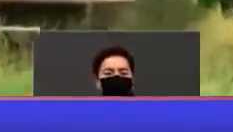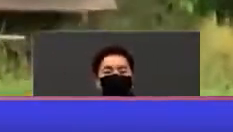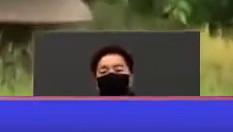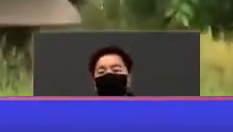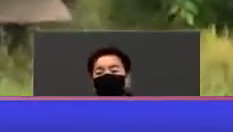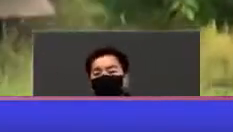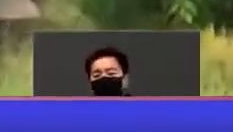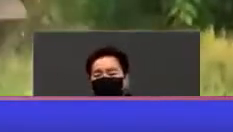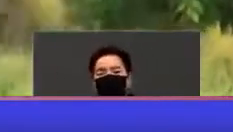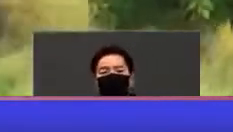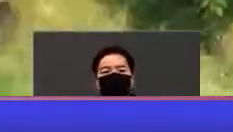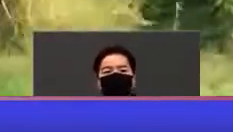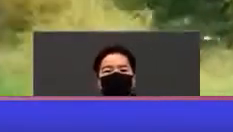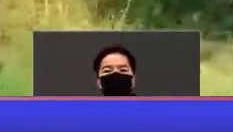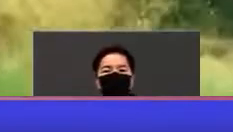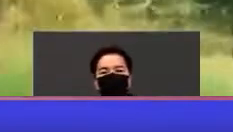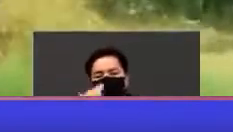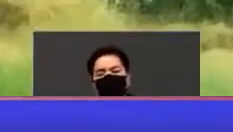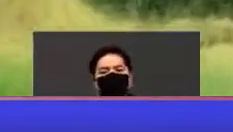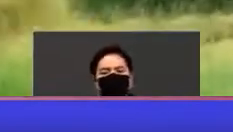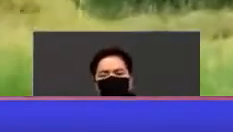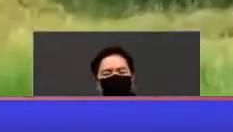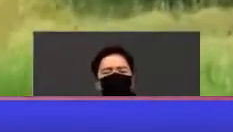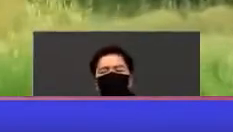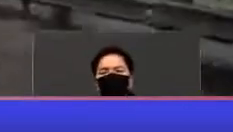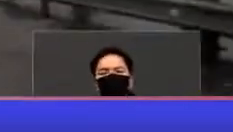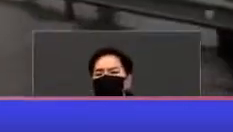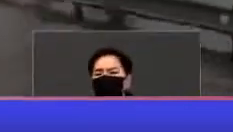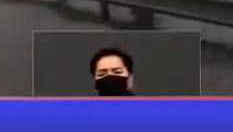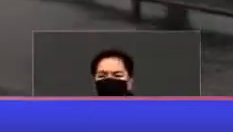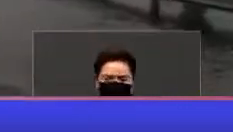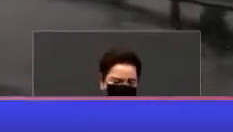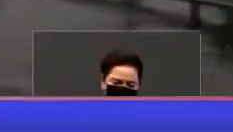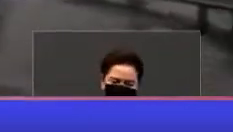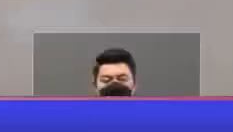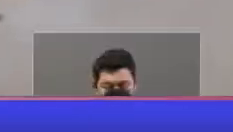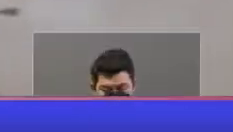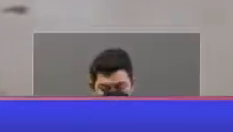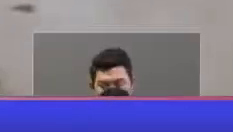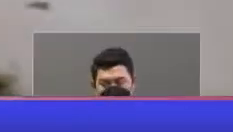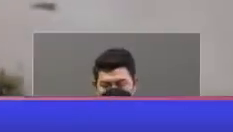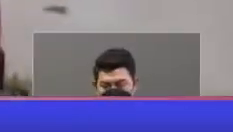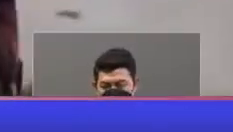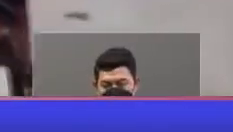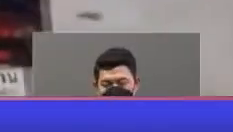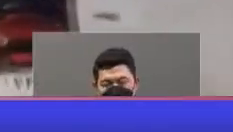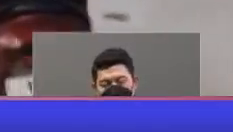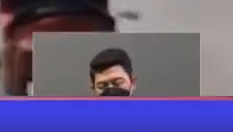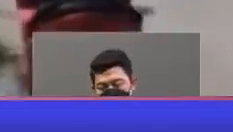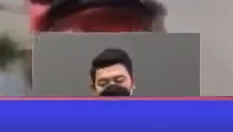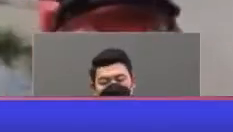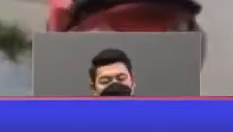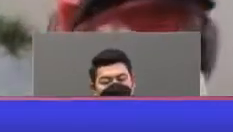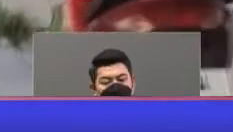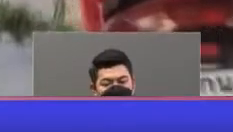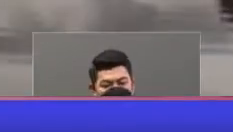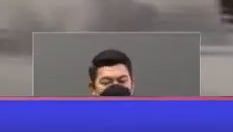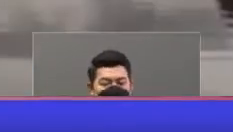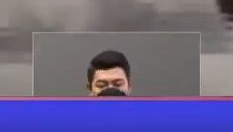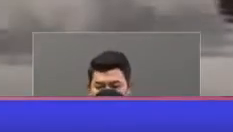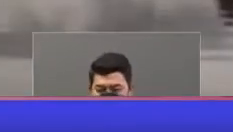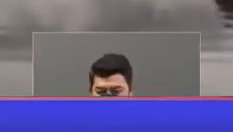ละ30ไร ่ครับ ครอบครัวละ30ไร่นะคะโดยมีอัตราดังนี้อ่ะถ้าเป็นข้าวนะ